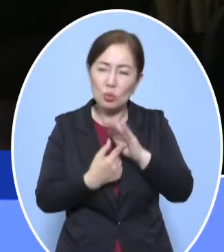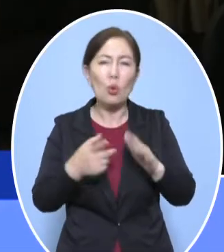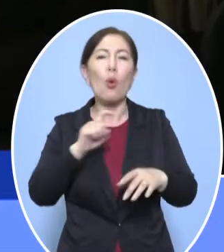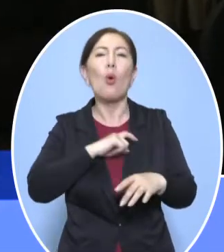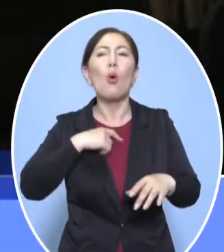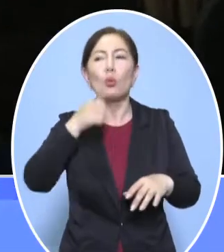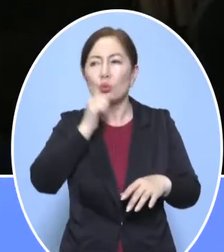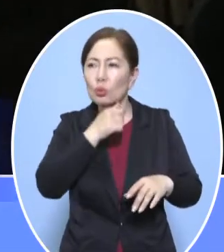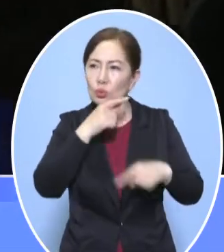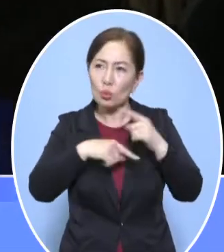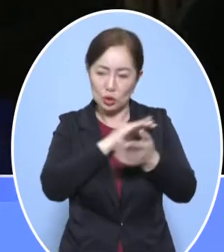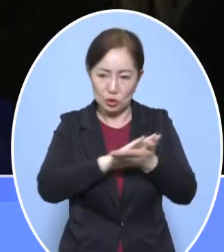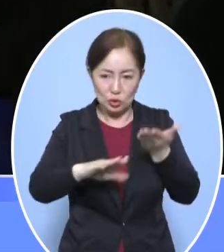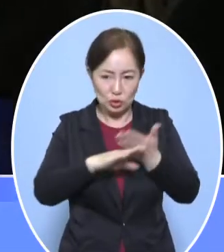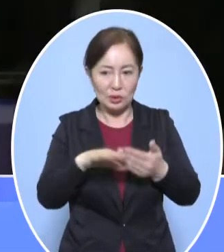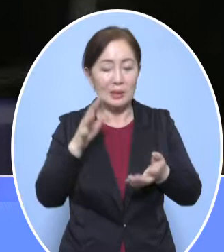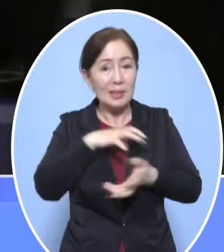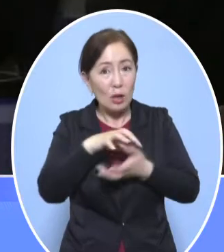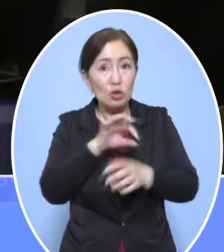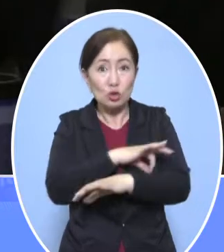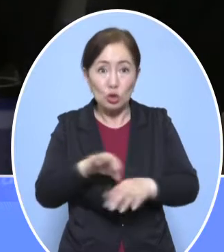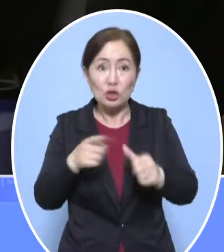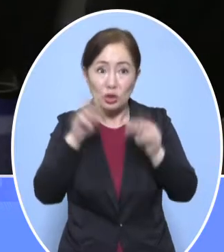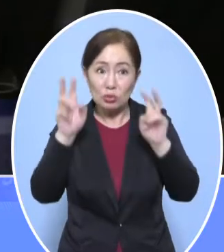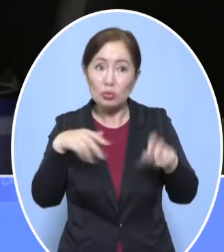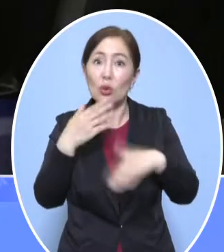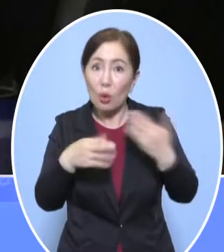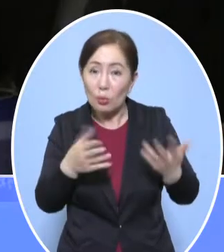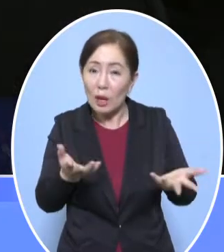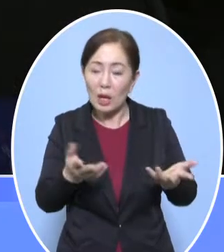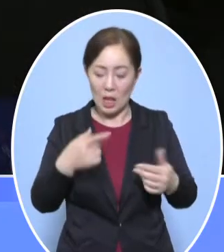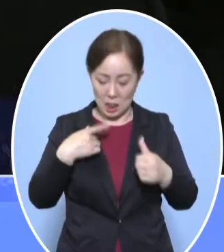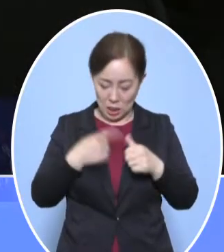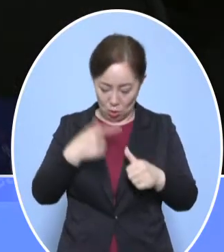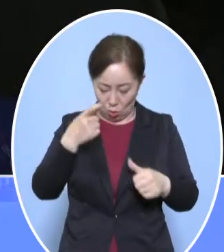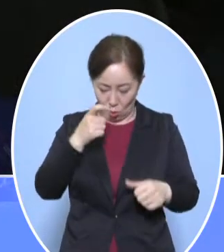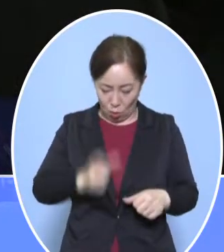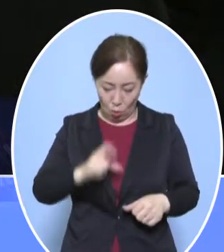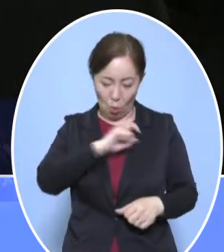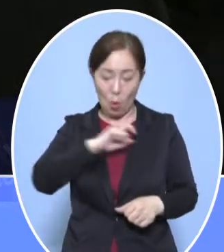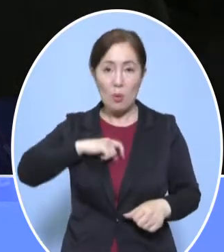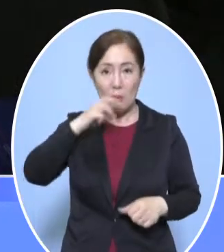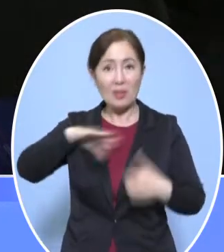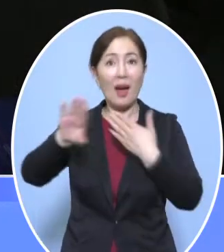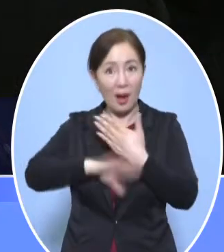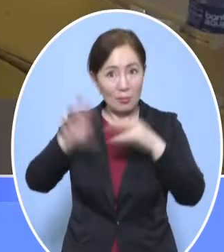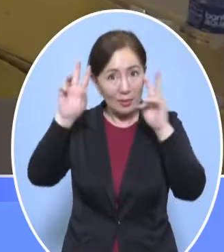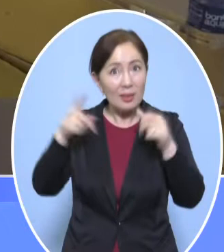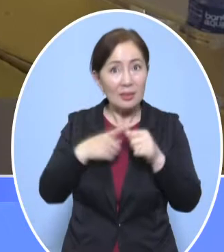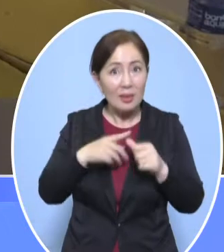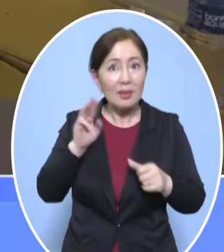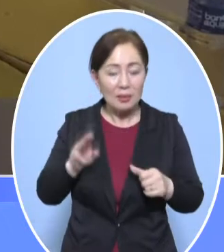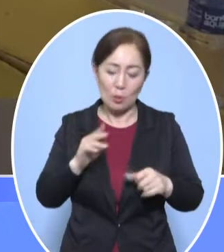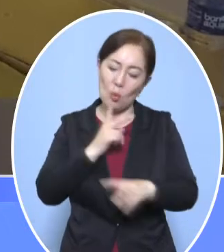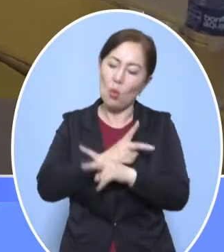нууцын тухай хуулийн шинжилсэн найруулгын төсөл эдийн нэртээр явж байгаа. Тэгээд нэр маань хүний хувийн мэдээлэл хамгаалах тухай гэсэн нэртэй.